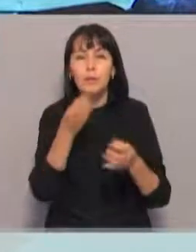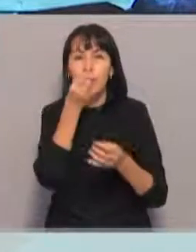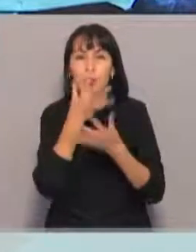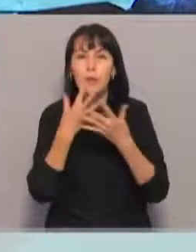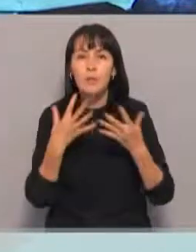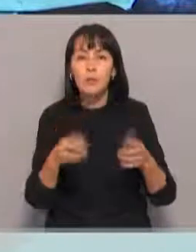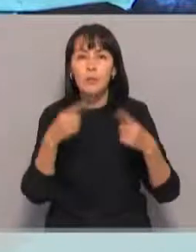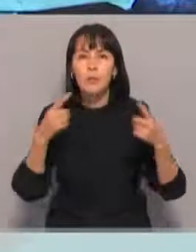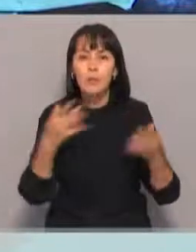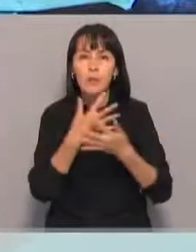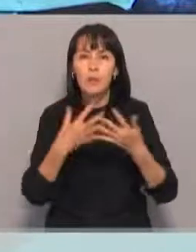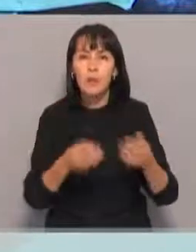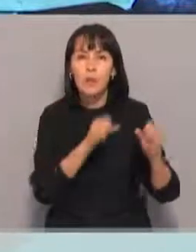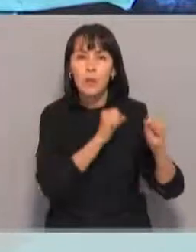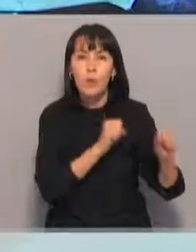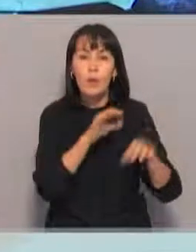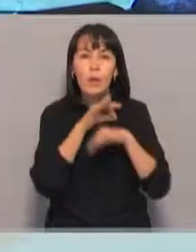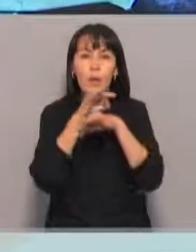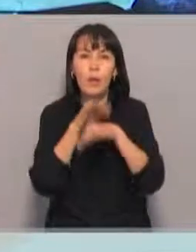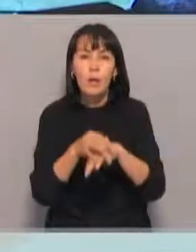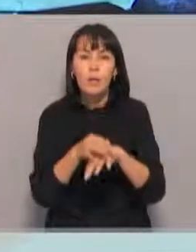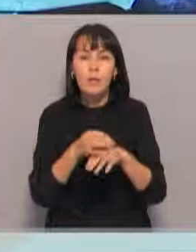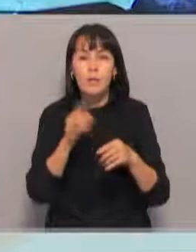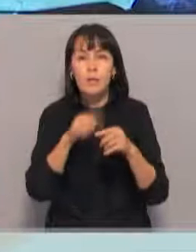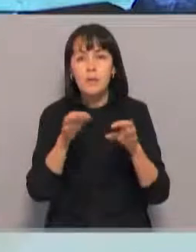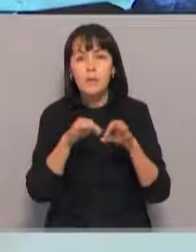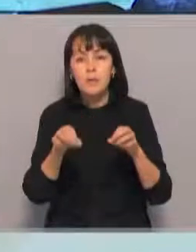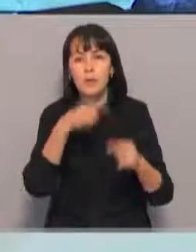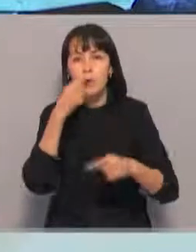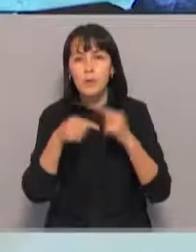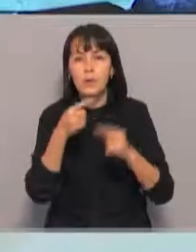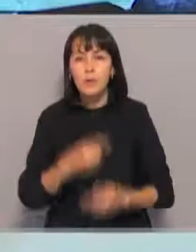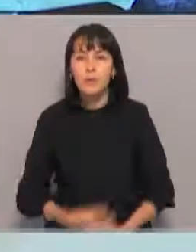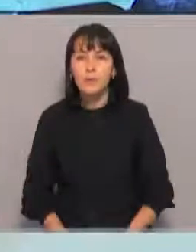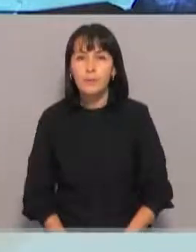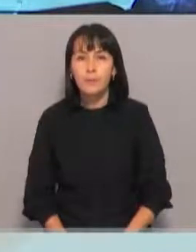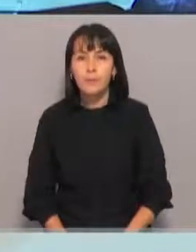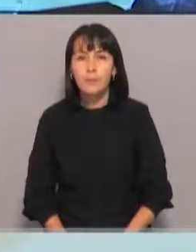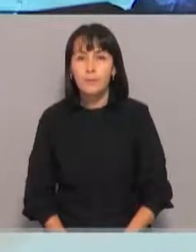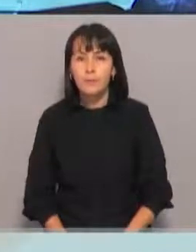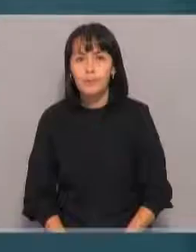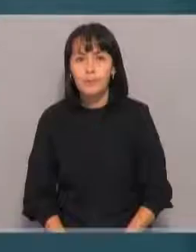пен гигиеналық заттарды қоймаға тасып жатыр. Әріптесім волонтерлармен тілдесіп келген еді. Тыңдайық.